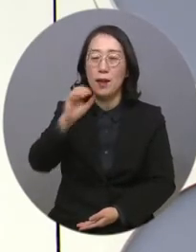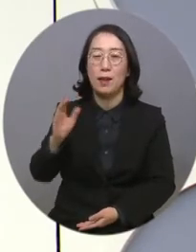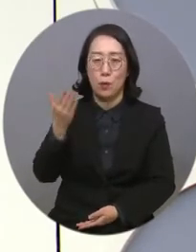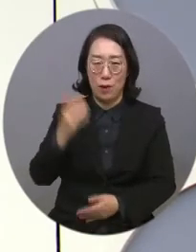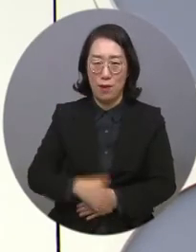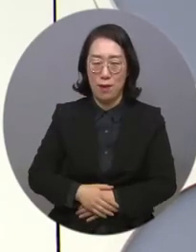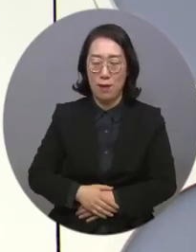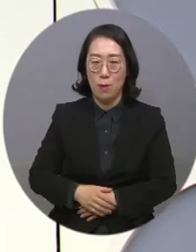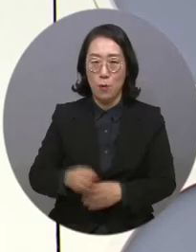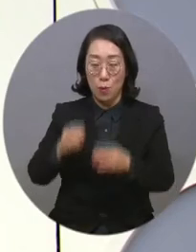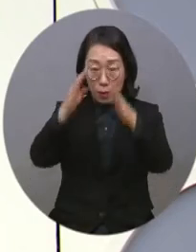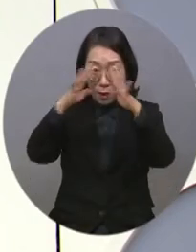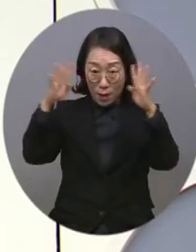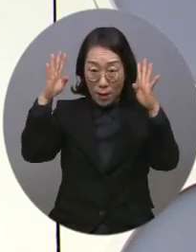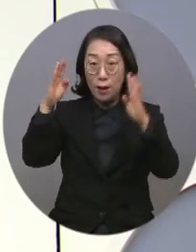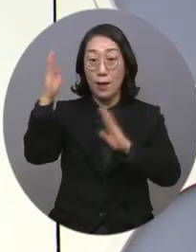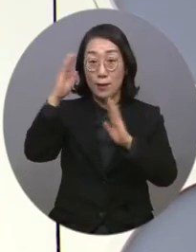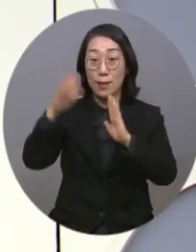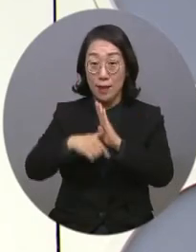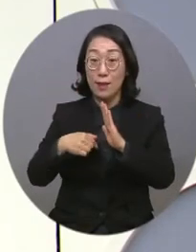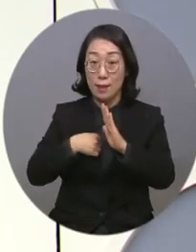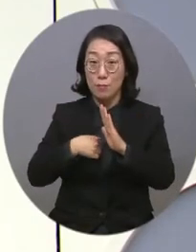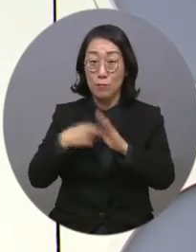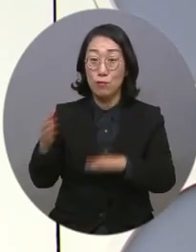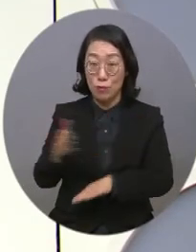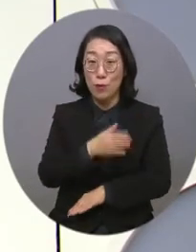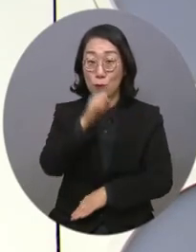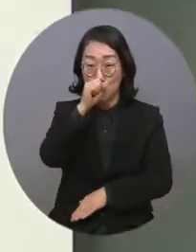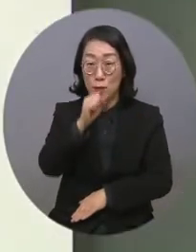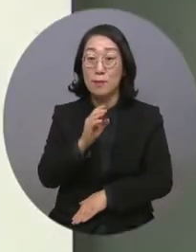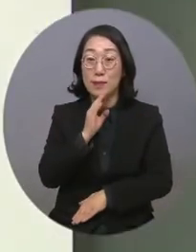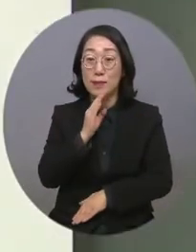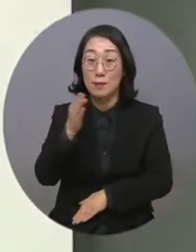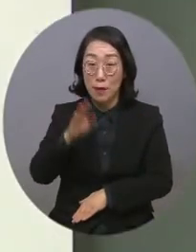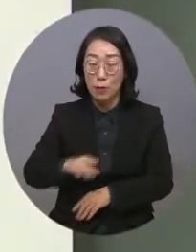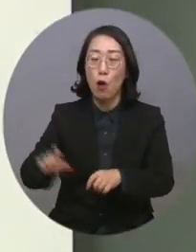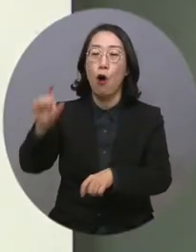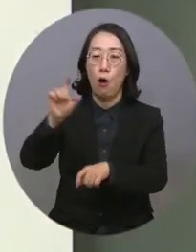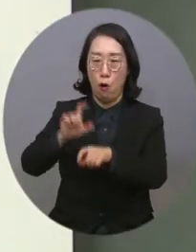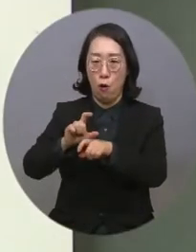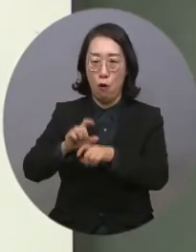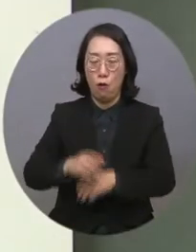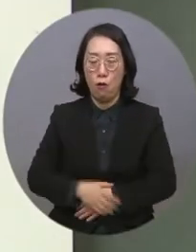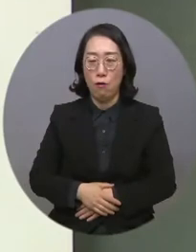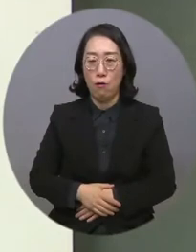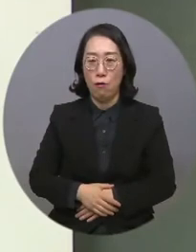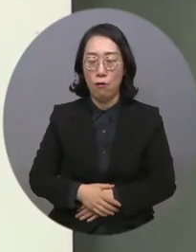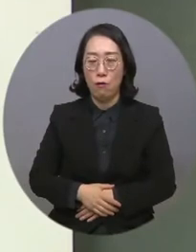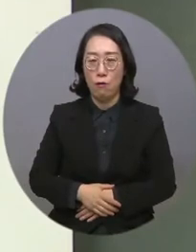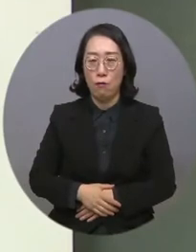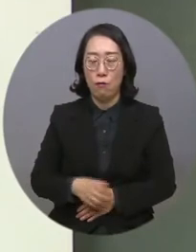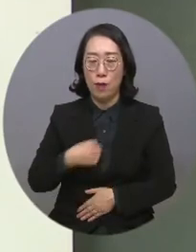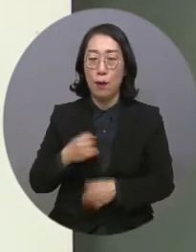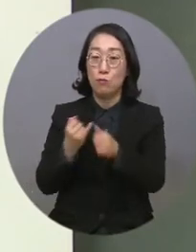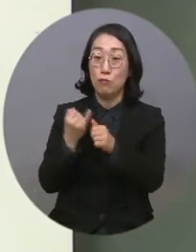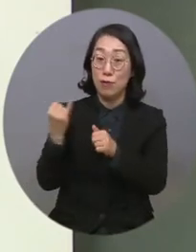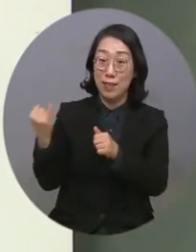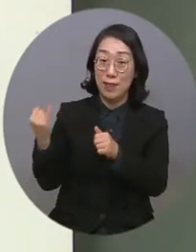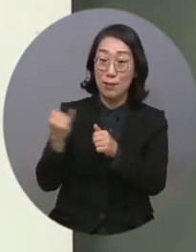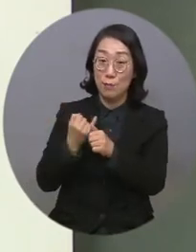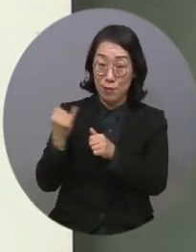약간 그 친구들이 고전 음악을 좋아했었지만은 한국에서 그러다 보니까 이제 근데 또 우리 집 사람이